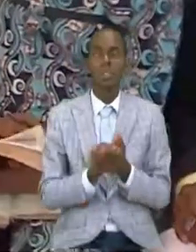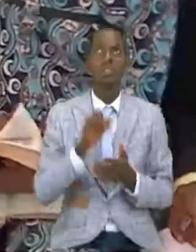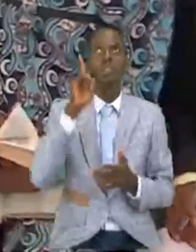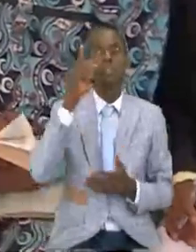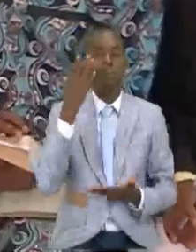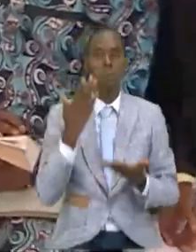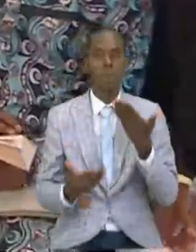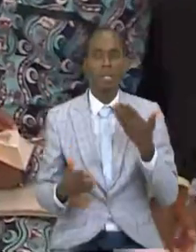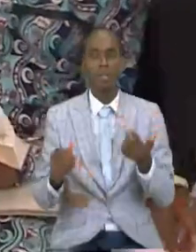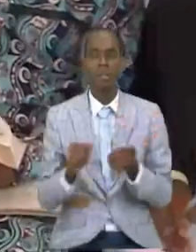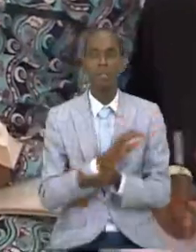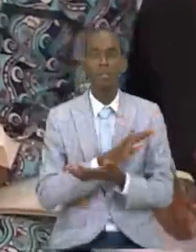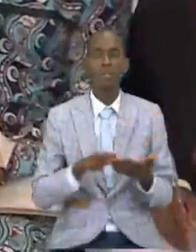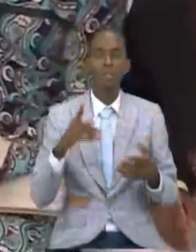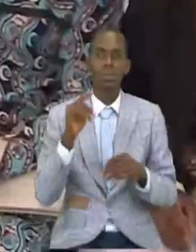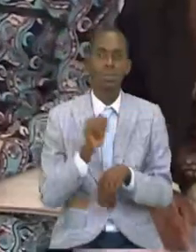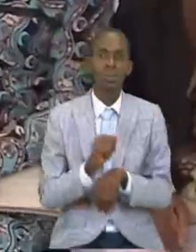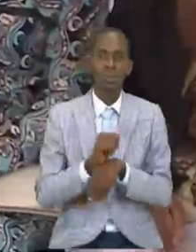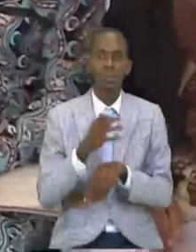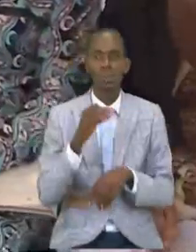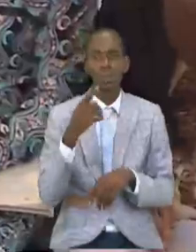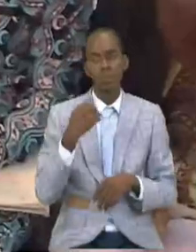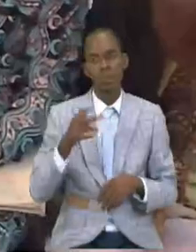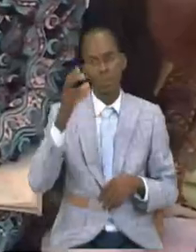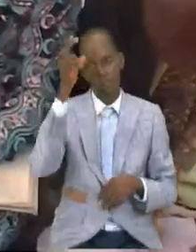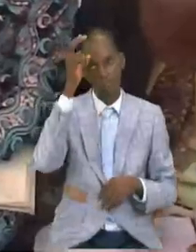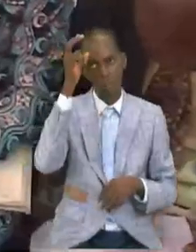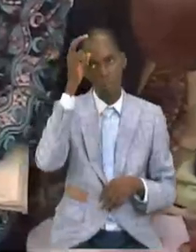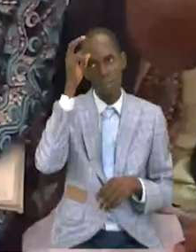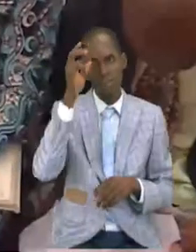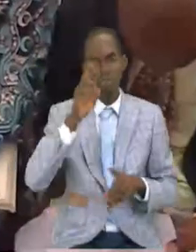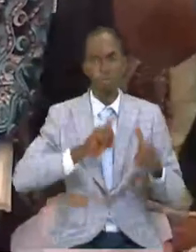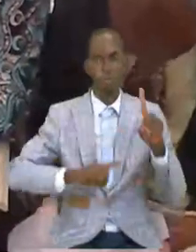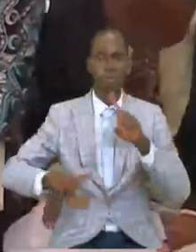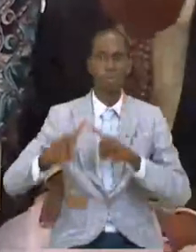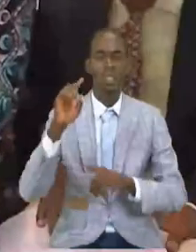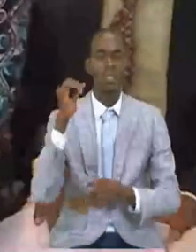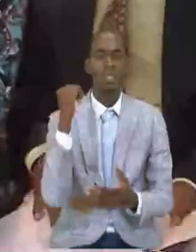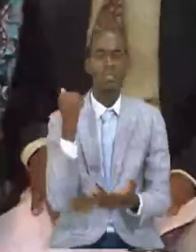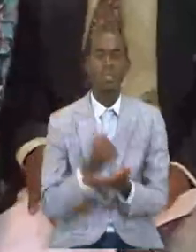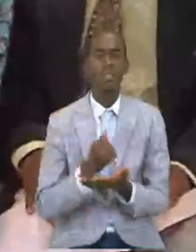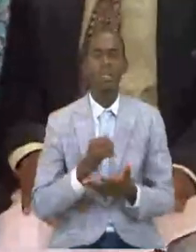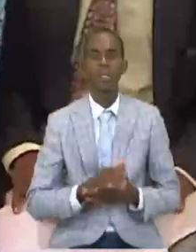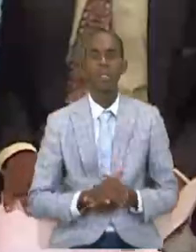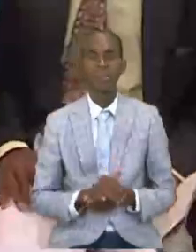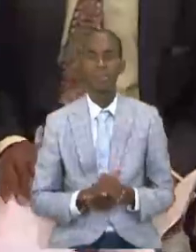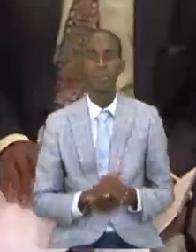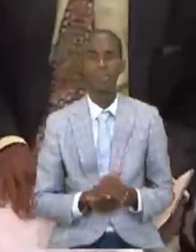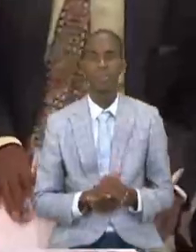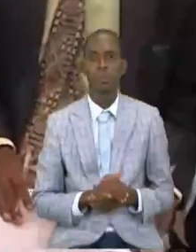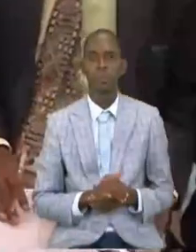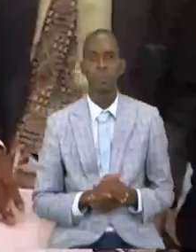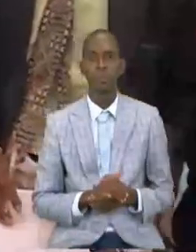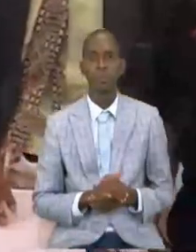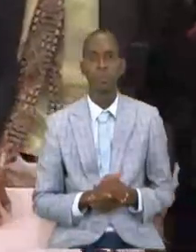afin de détruire les œuvres du diable. Quelqu'un crie Amen.